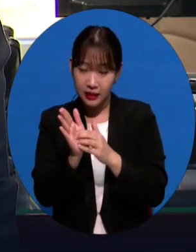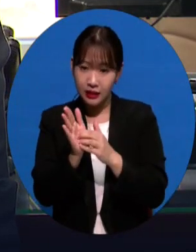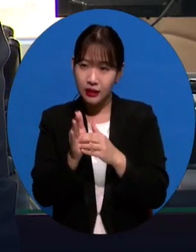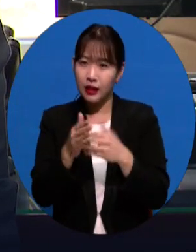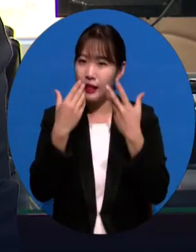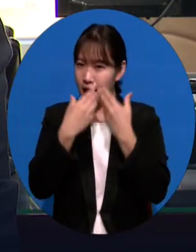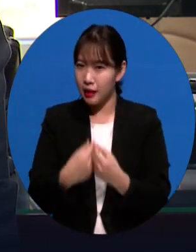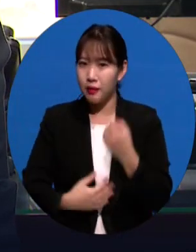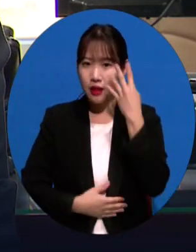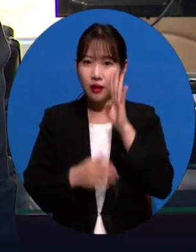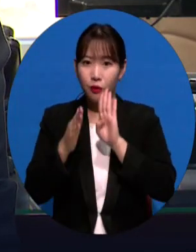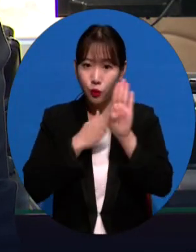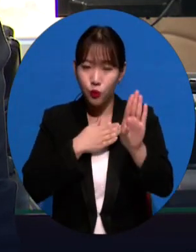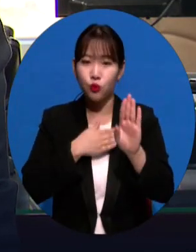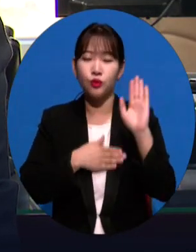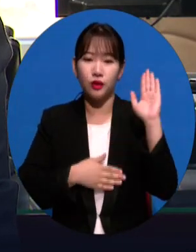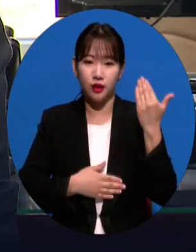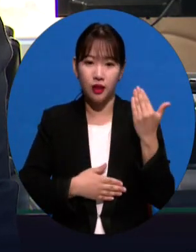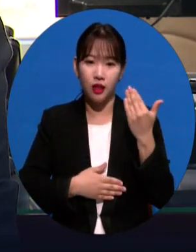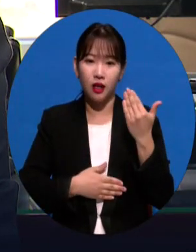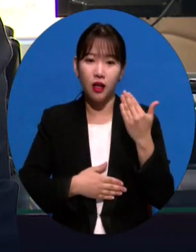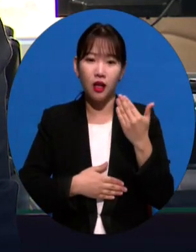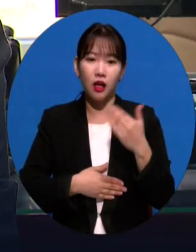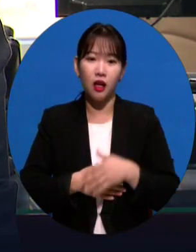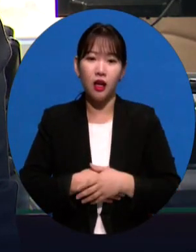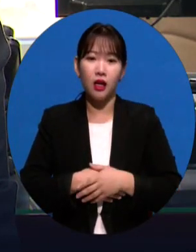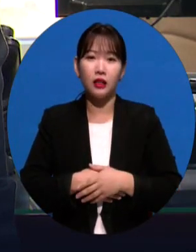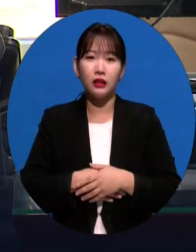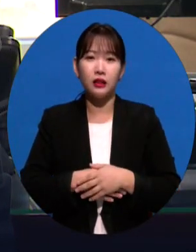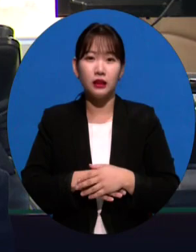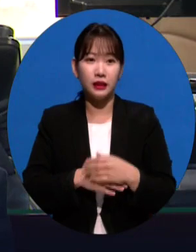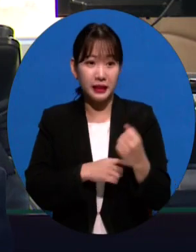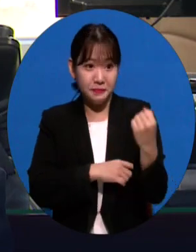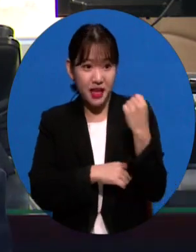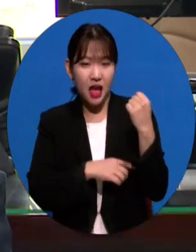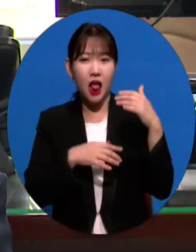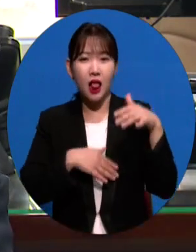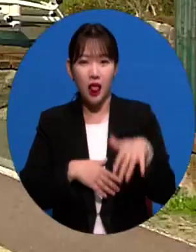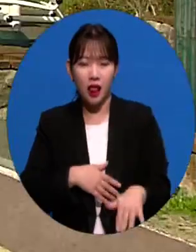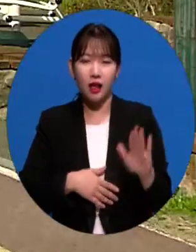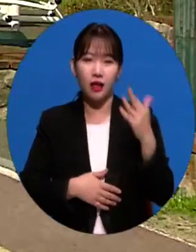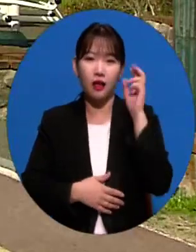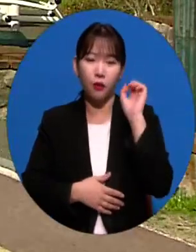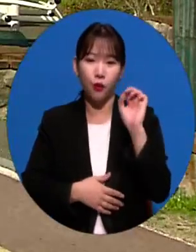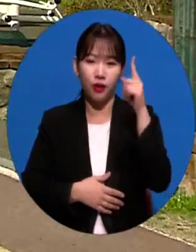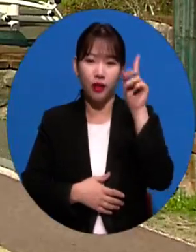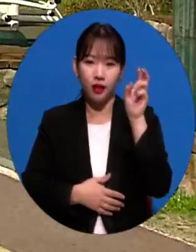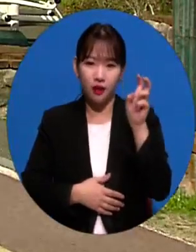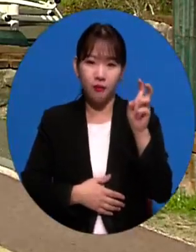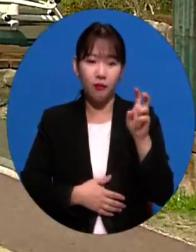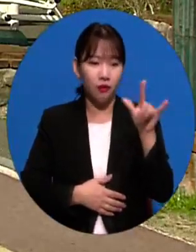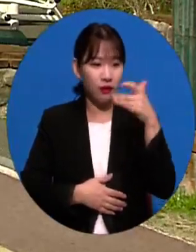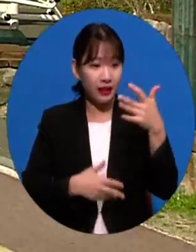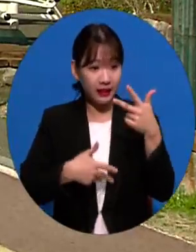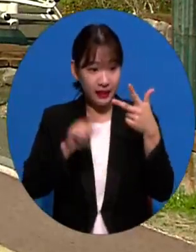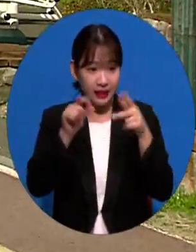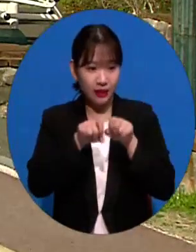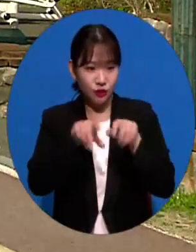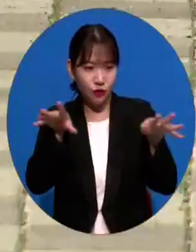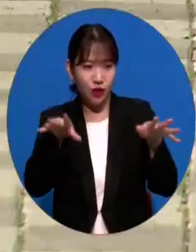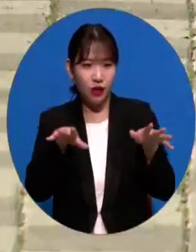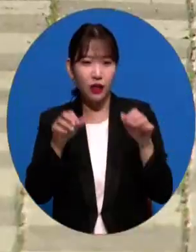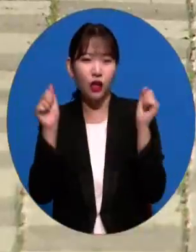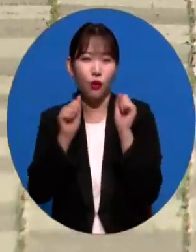예를 들면 4개월이 넘어가면서 중앙항체 값이 떨어지는데 그 원인이 있는 것으로 보고요. 코로나19 7차 유행이